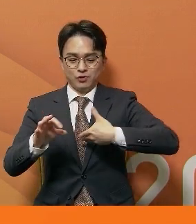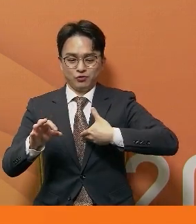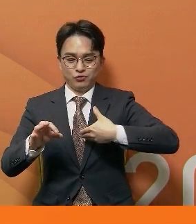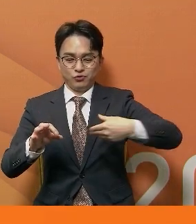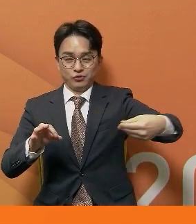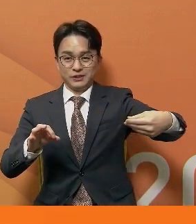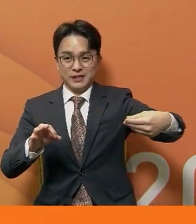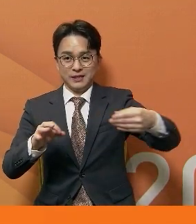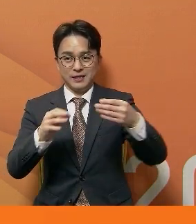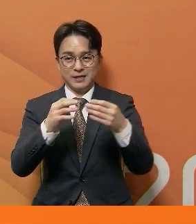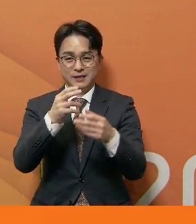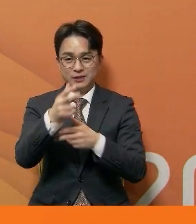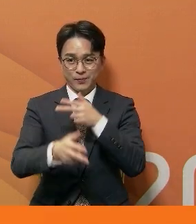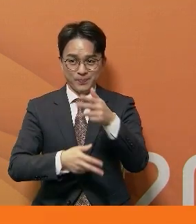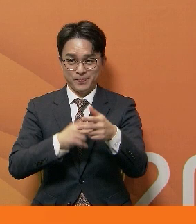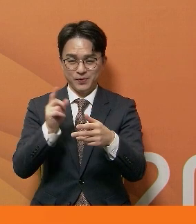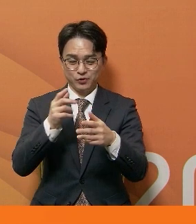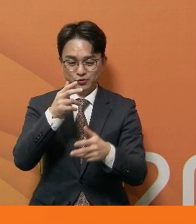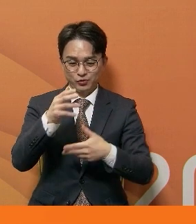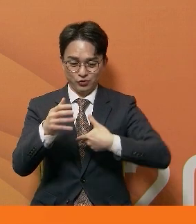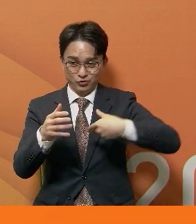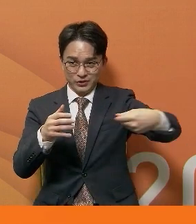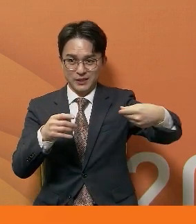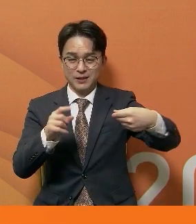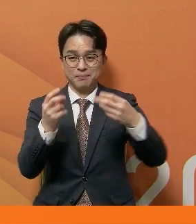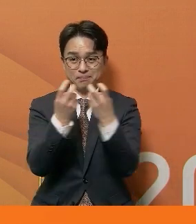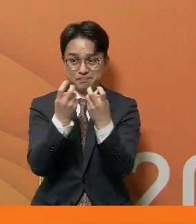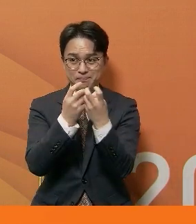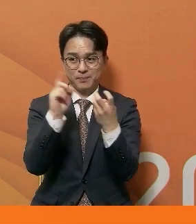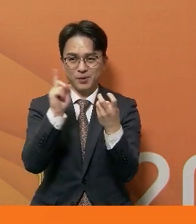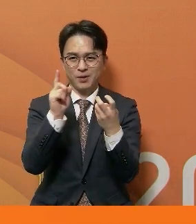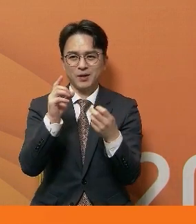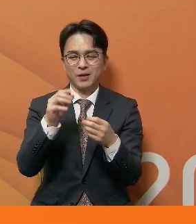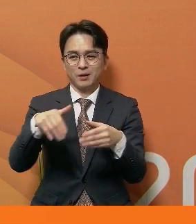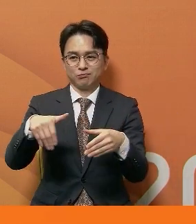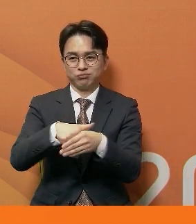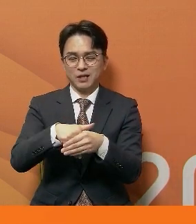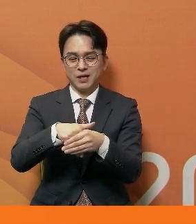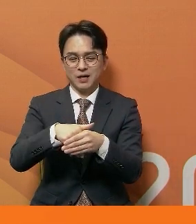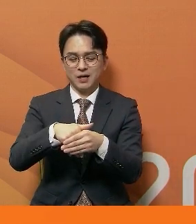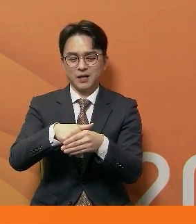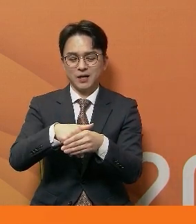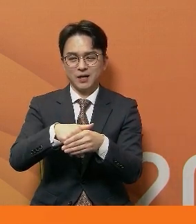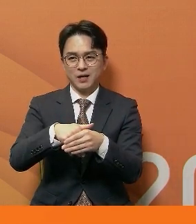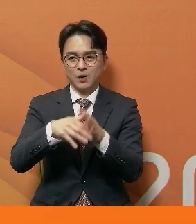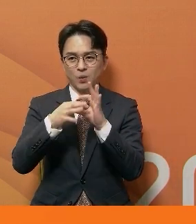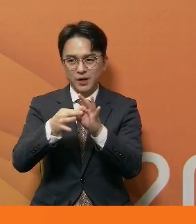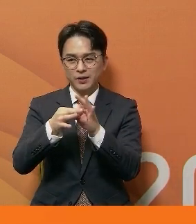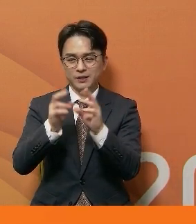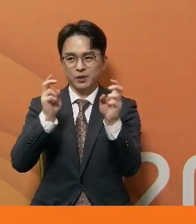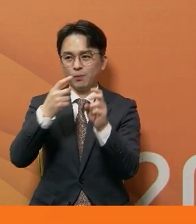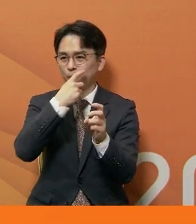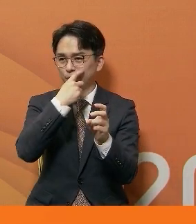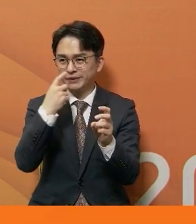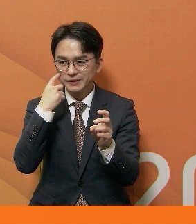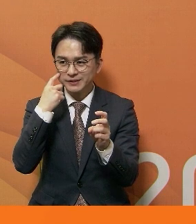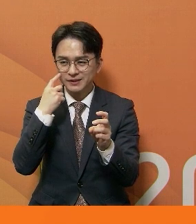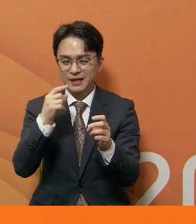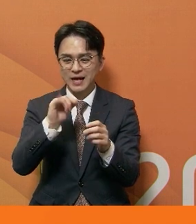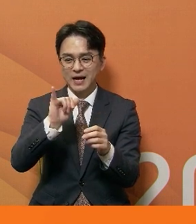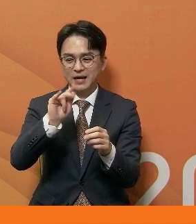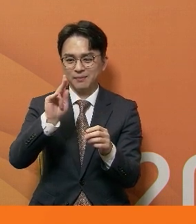융자 위치 지원 상품은 아까 간단히 말씀드린 바와 같이 문화 콘텐츠 기업보증과 콘텐츠 IP 보증 그리고